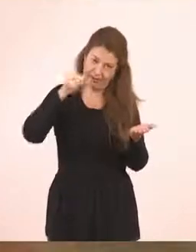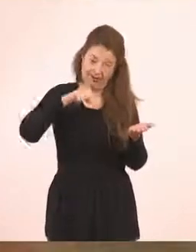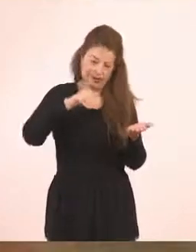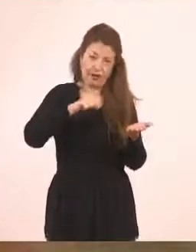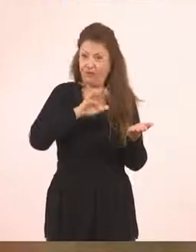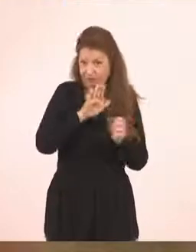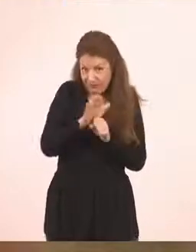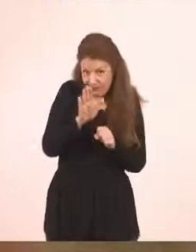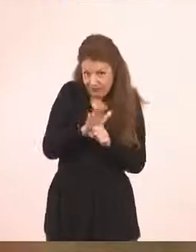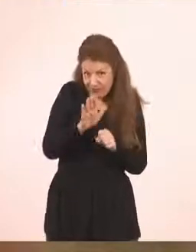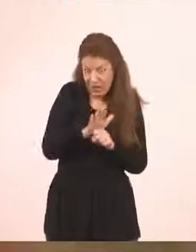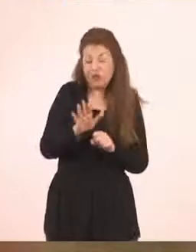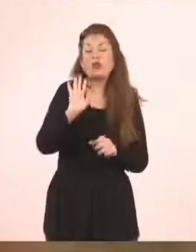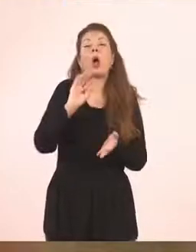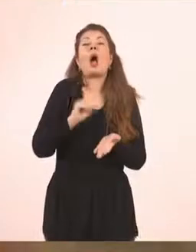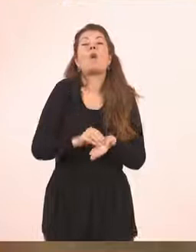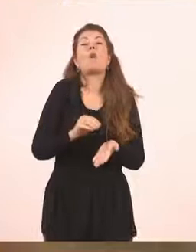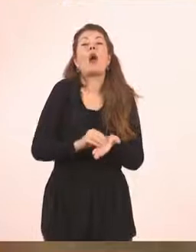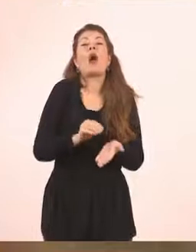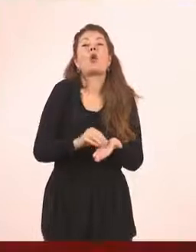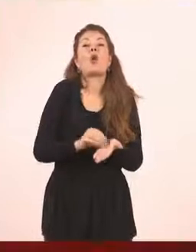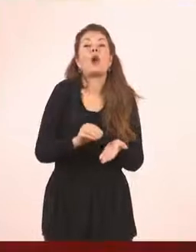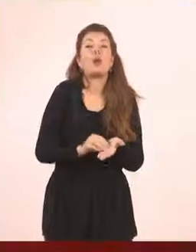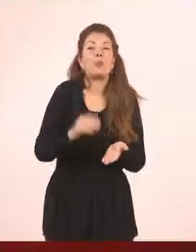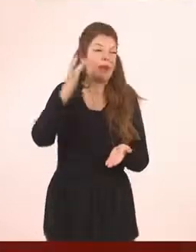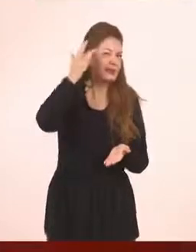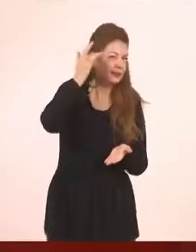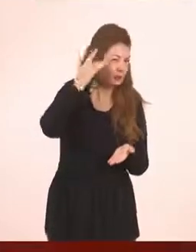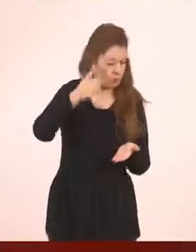Φτάνουν. Όχι, λίγο ακόμα. Θα ρίξω εγώ λίγο από το κίτρινο.